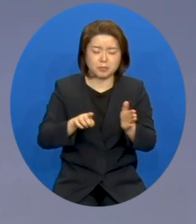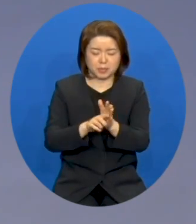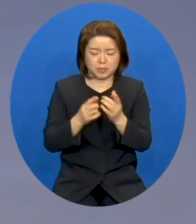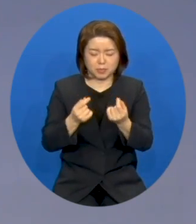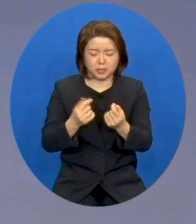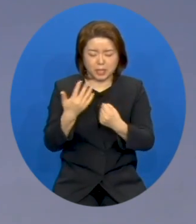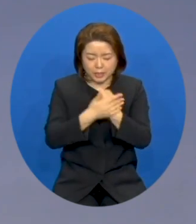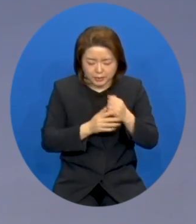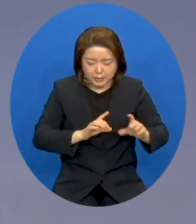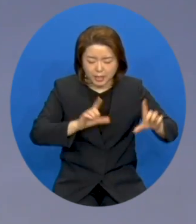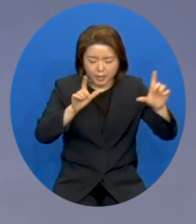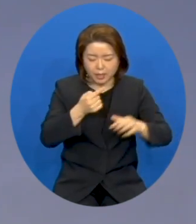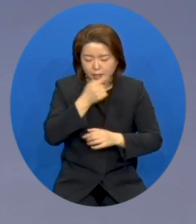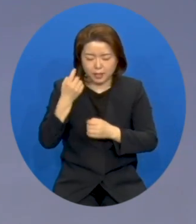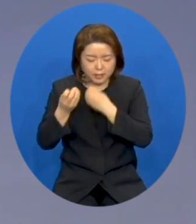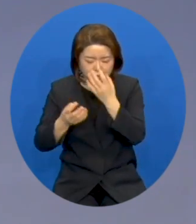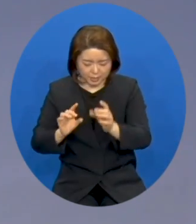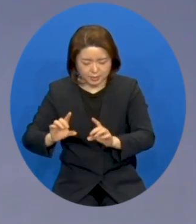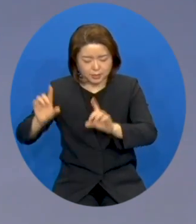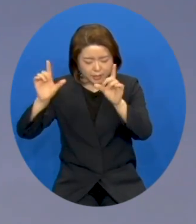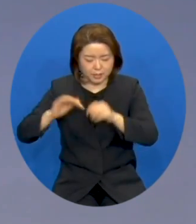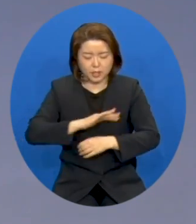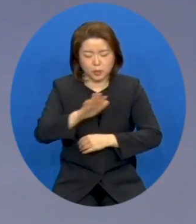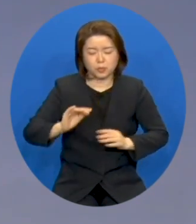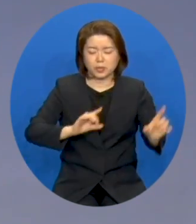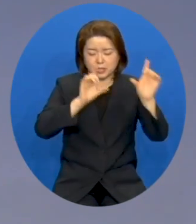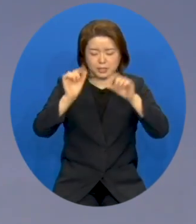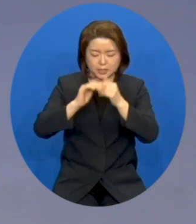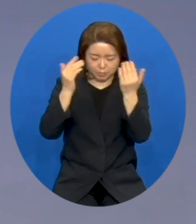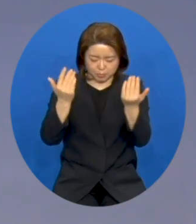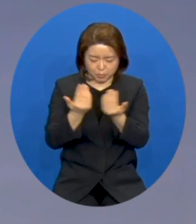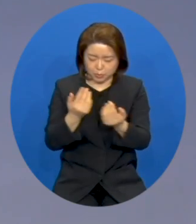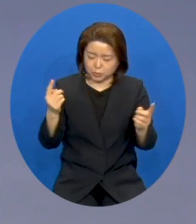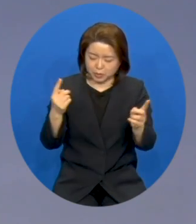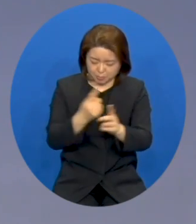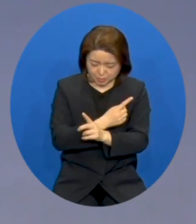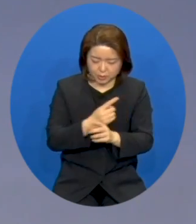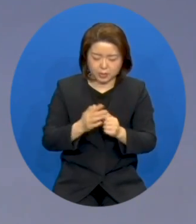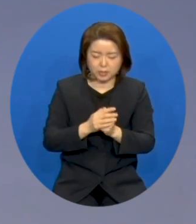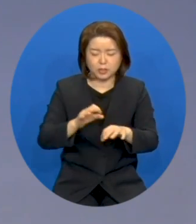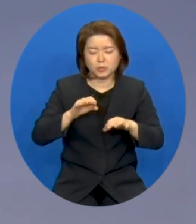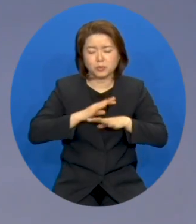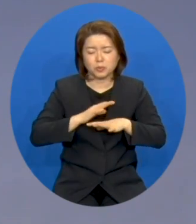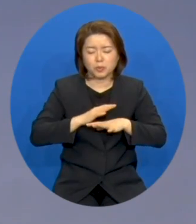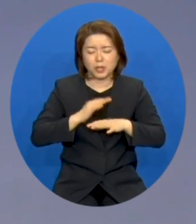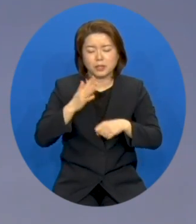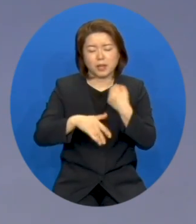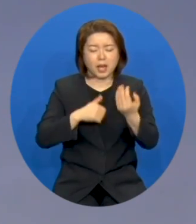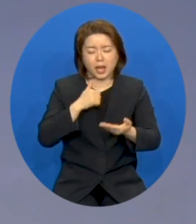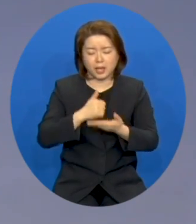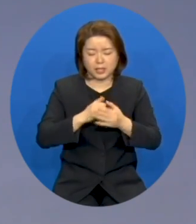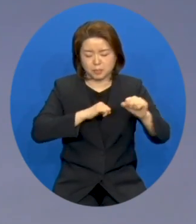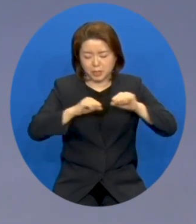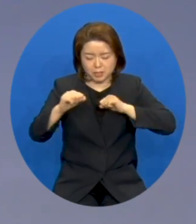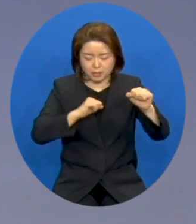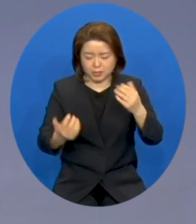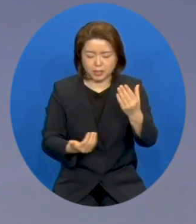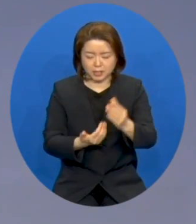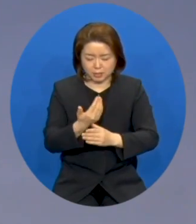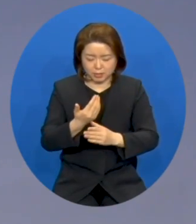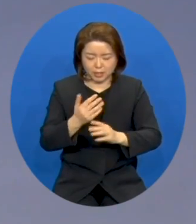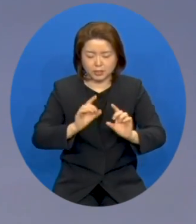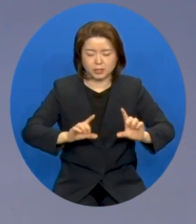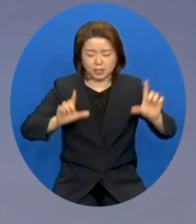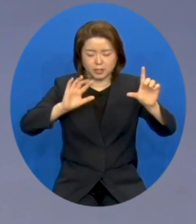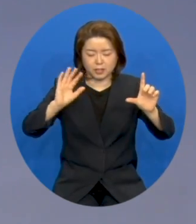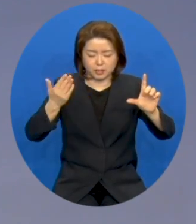은혜의 해요, 간증의 해요, 우리의 삶 전체가 뒤바꿔지는 놀라운 하나님의 역사가 일어나는 해가